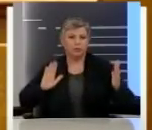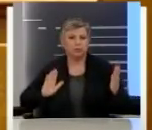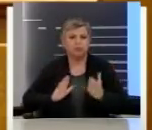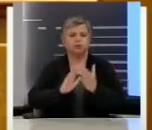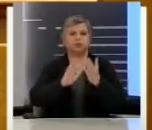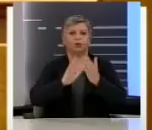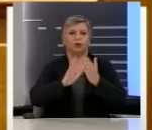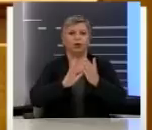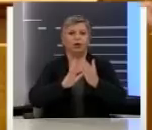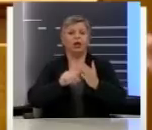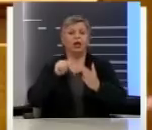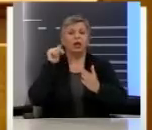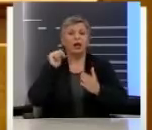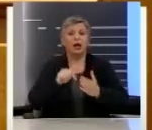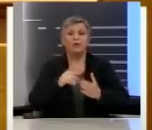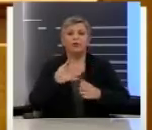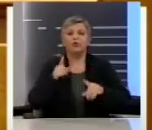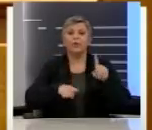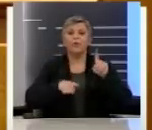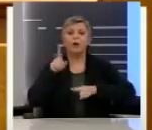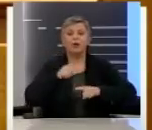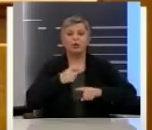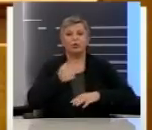συντηρητικά, αντανακλαστικά, να υποχωρείτε.